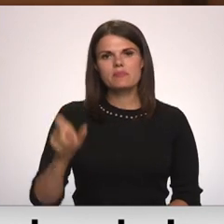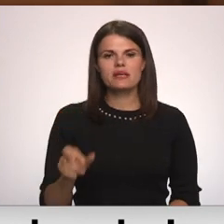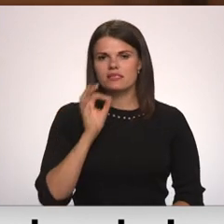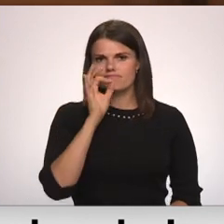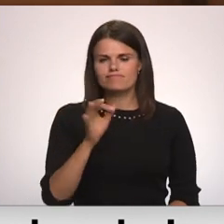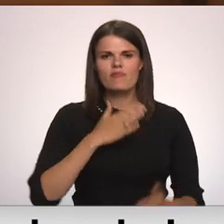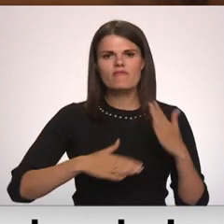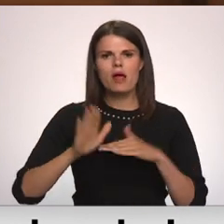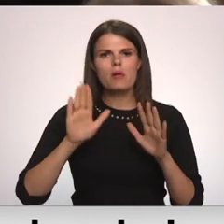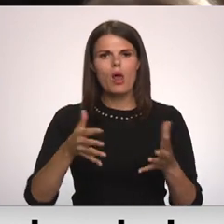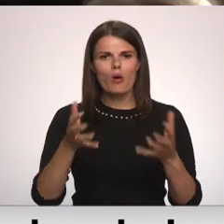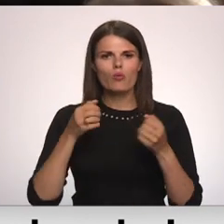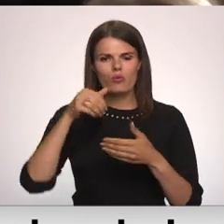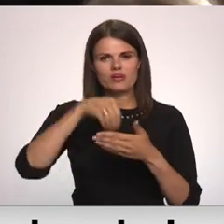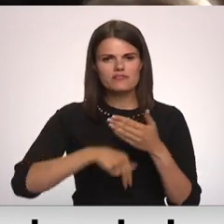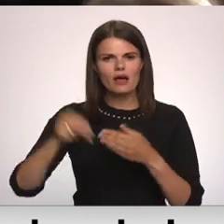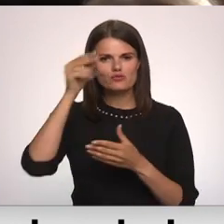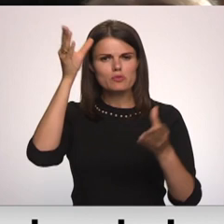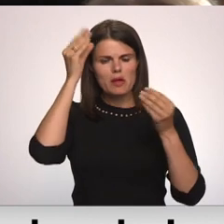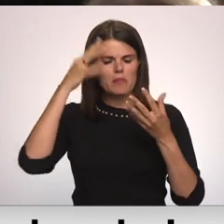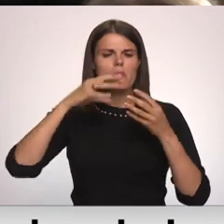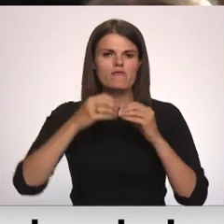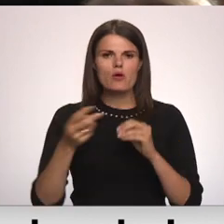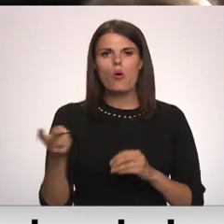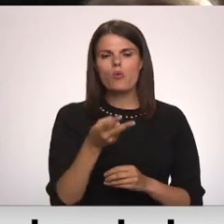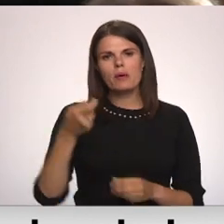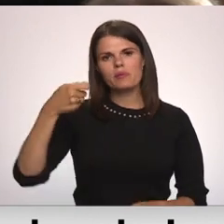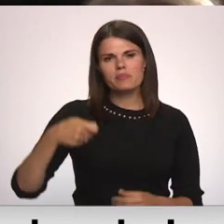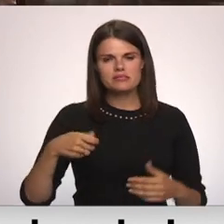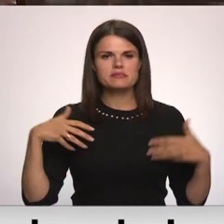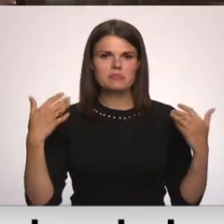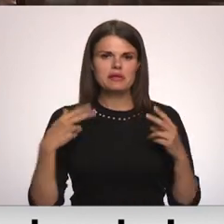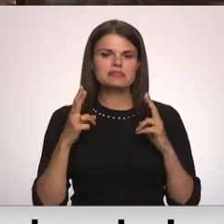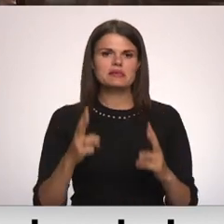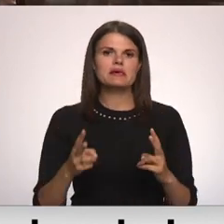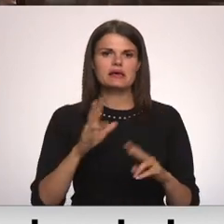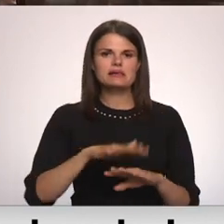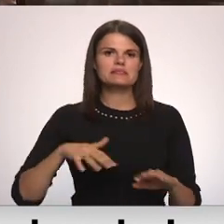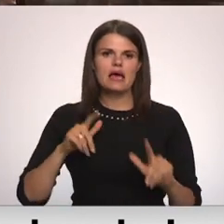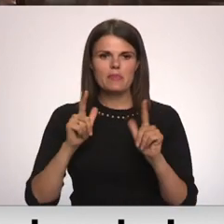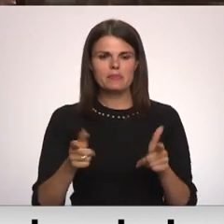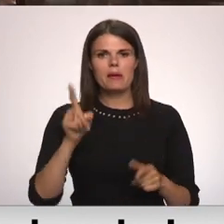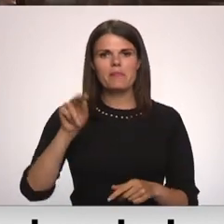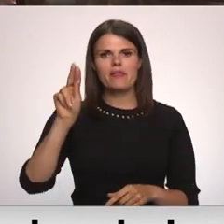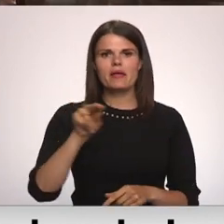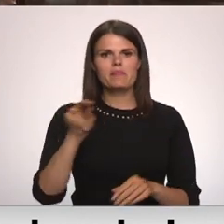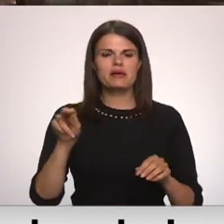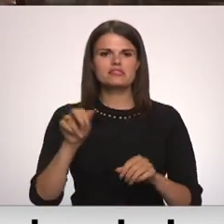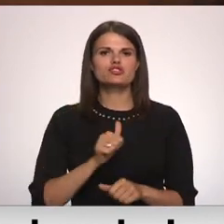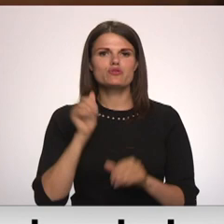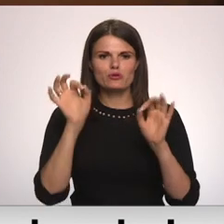mācības tiktu ņemtas vērā un abi prezidenti gandarīti, ka Saima piekritusi Pētera baznīcas īpašuma tiesību